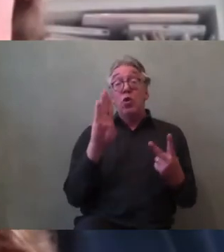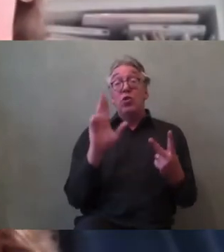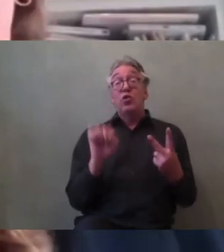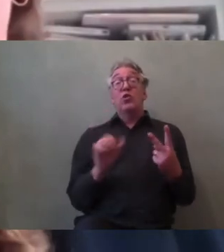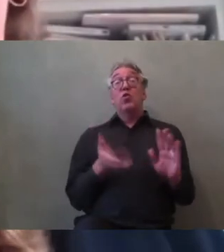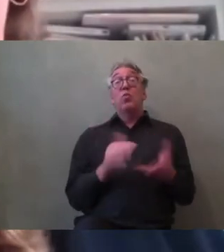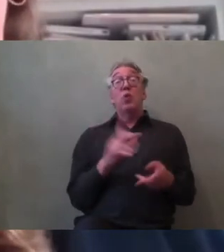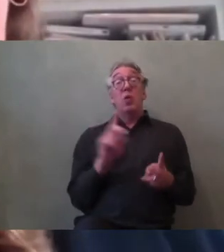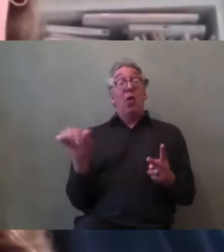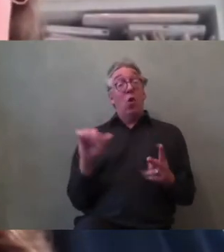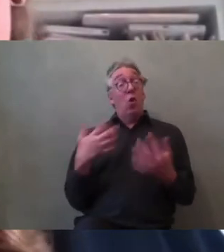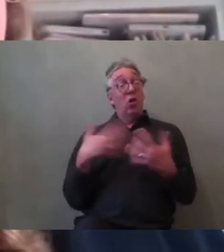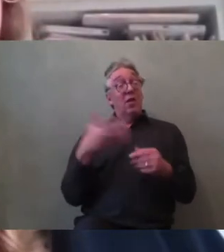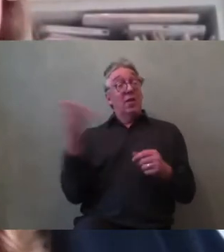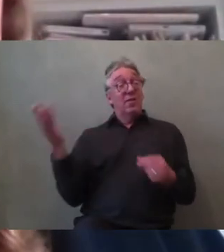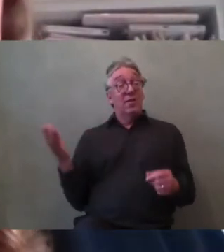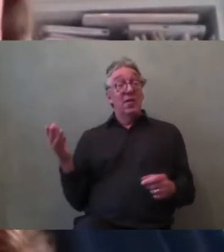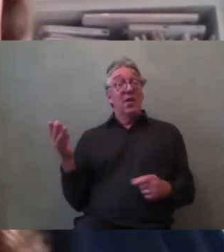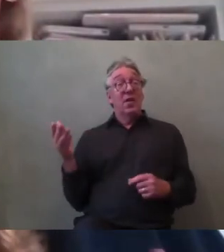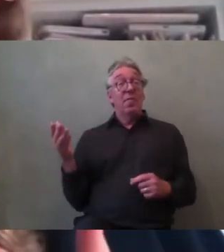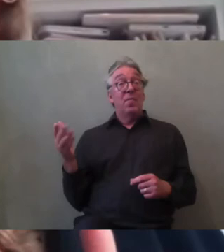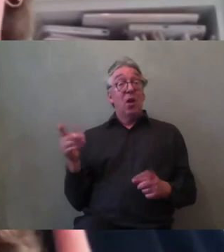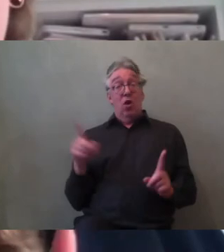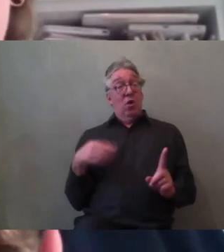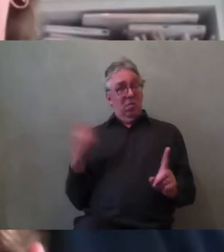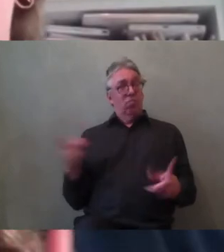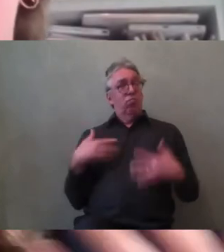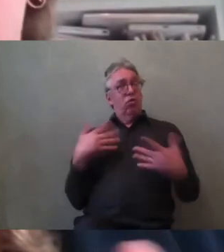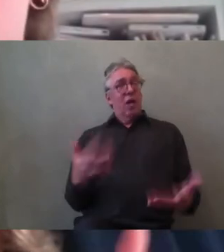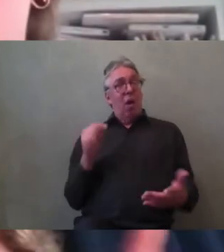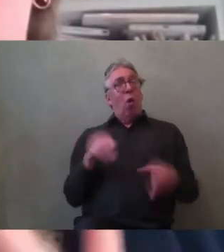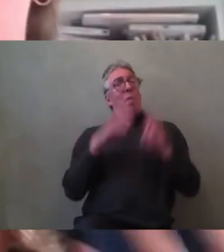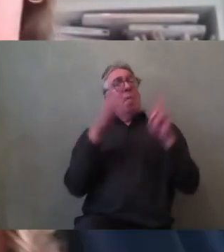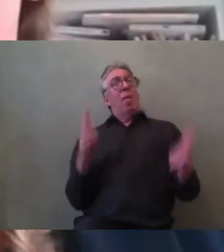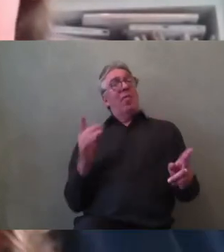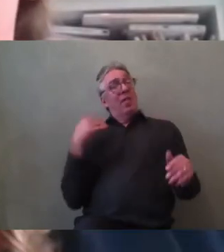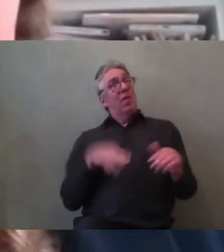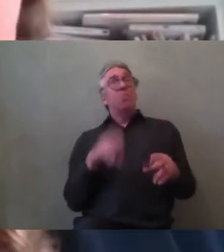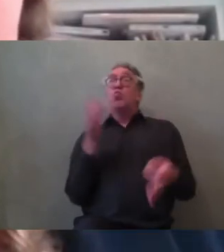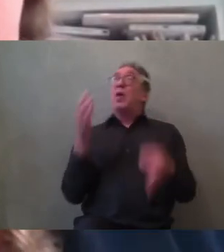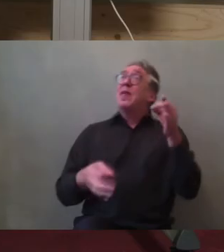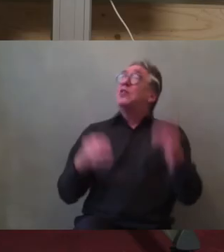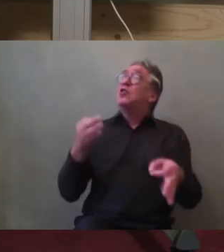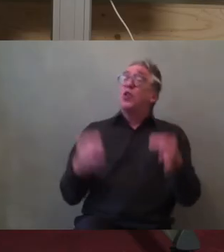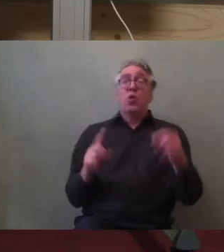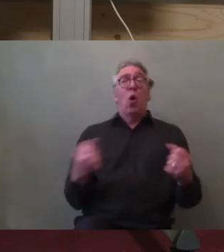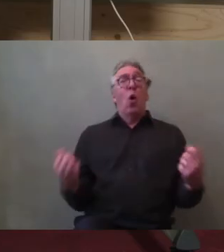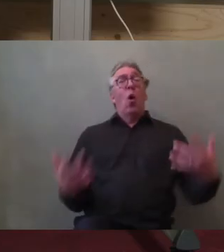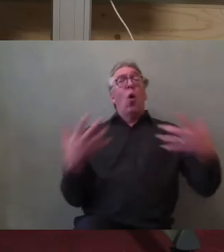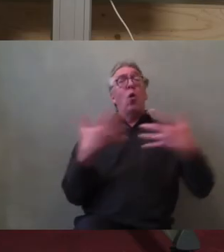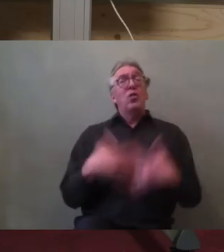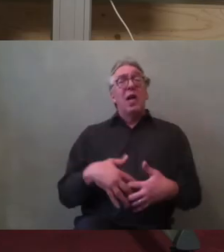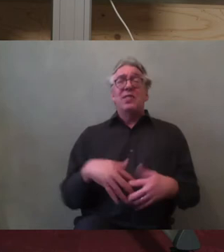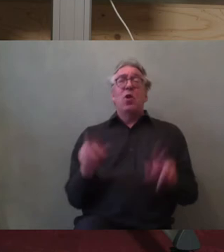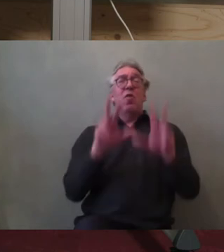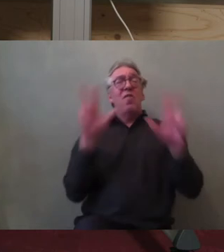die zichzelf aanbieden om het pand te testen, de organisatie door te lichten, de website te testen,